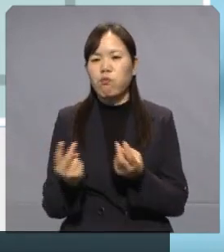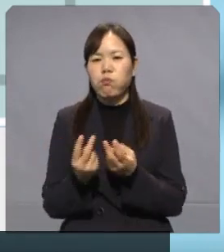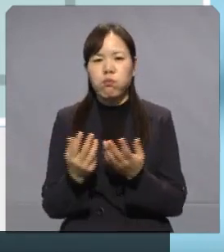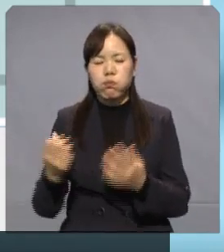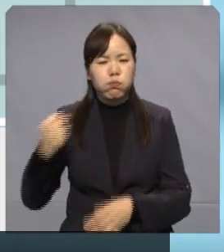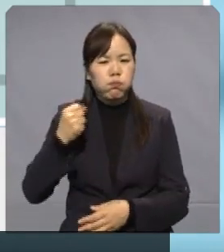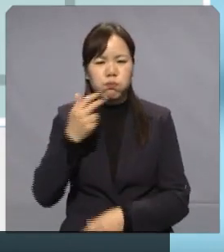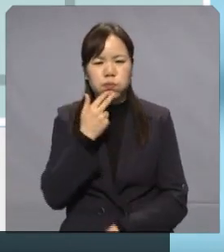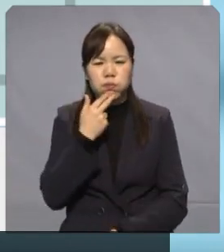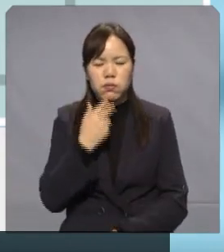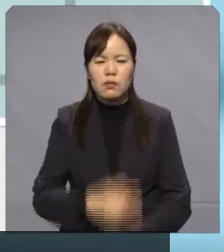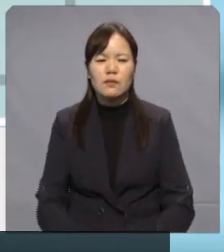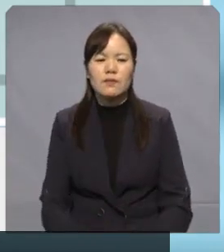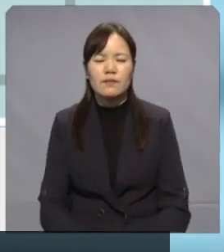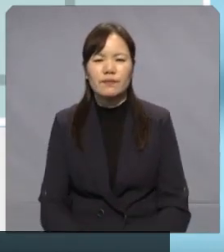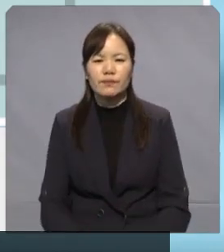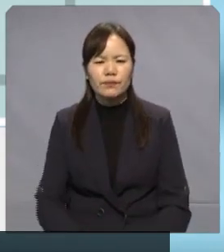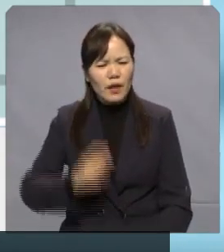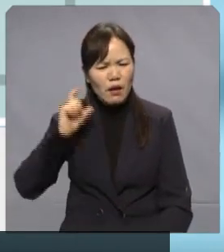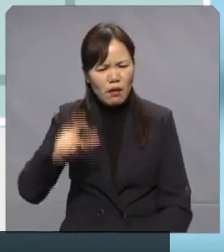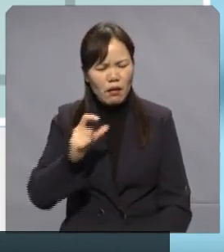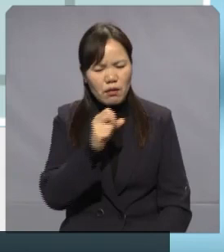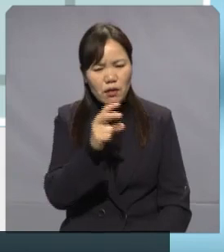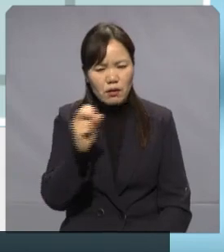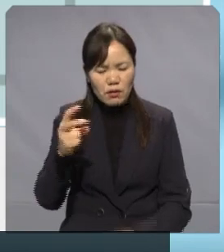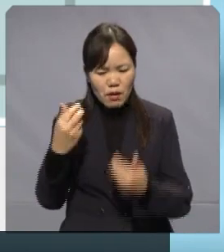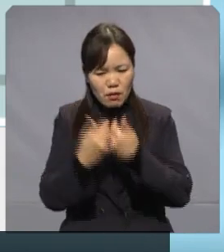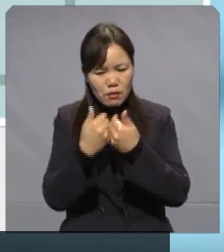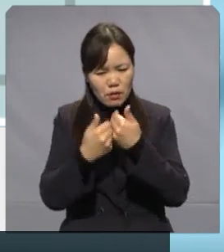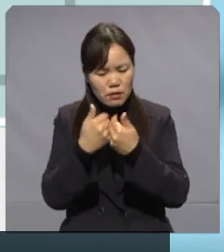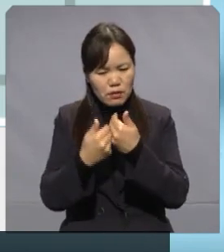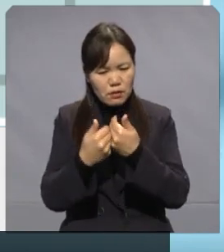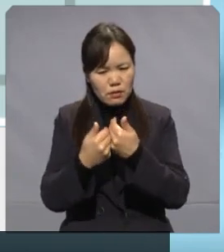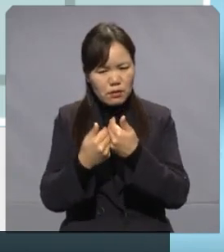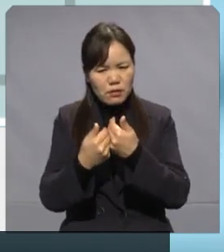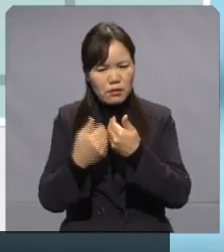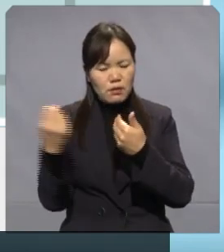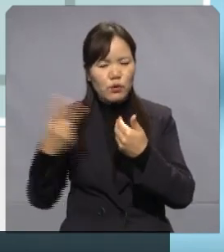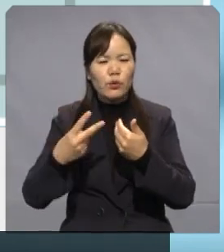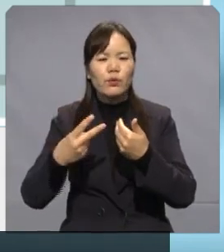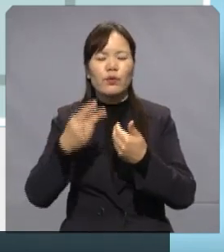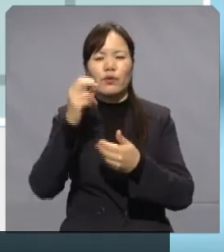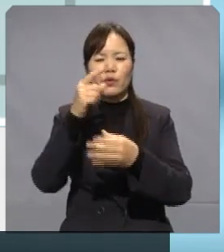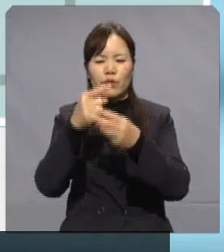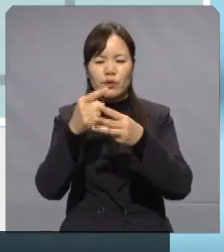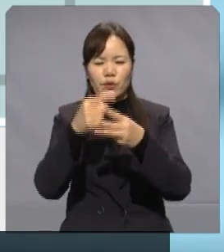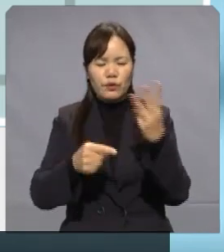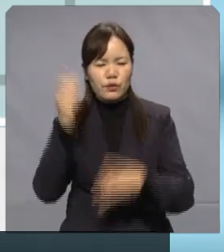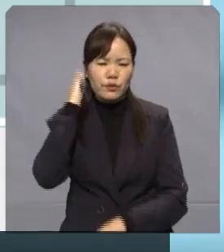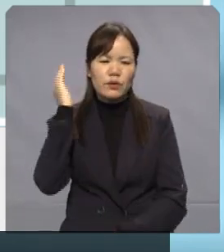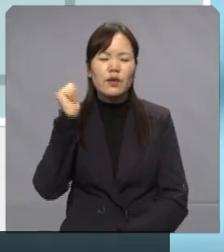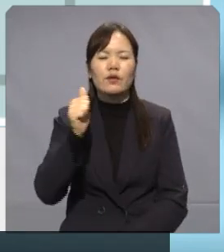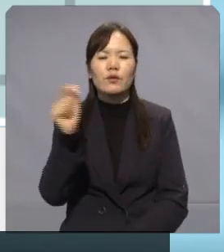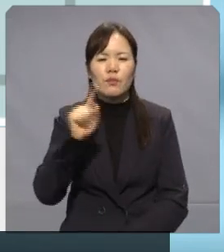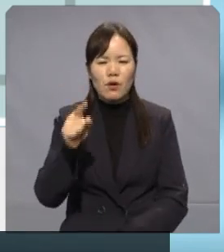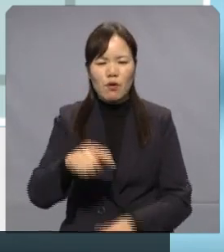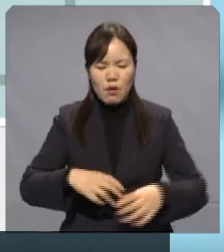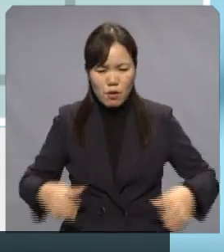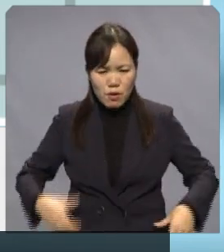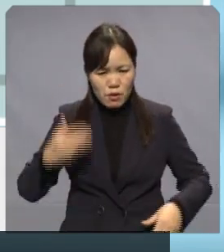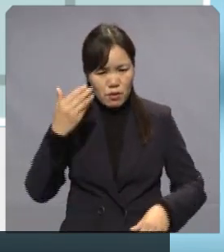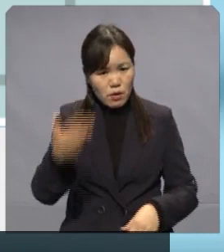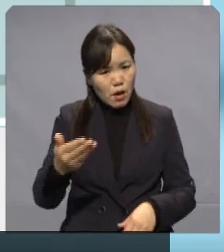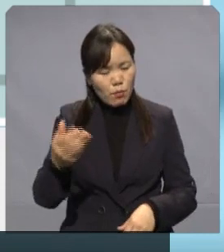거죠. 자 지금처럼 강대강으로 여야가 대치하고 있는 이런 상황 게다가 여기에 더해서 윤석열 대통령은 양보하거나